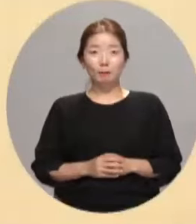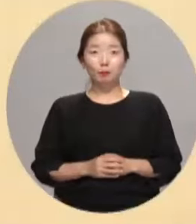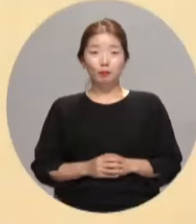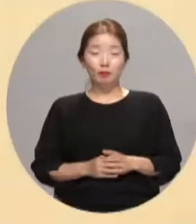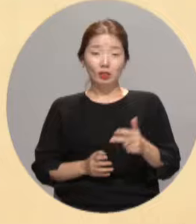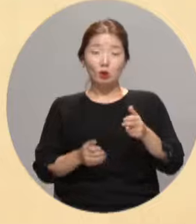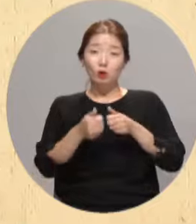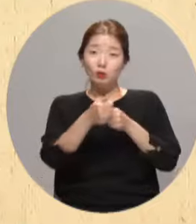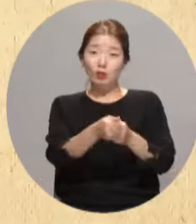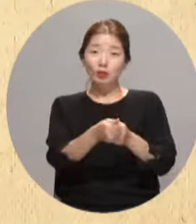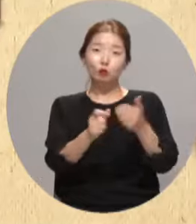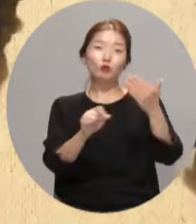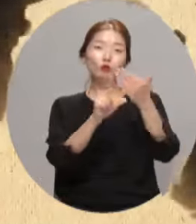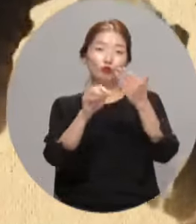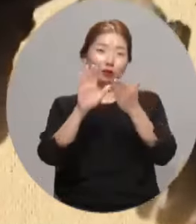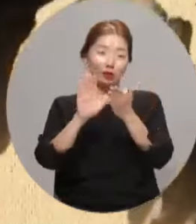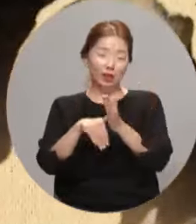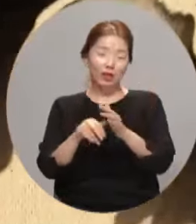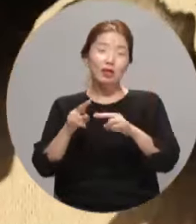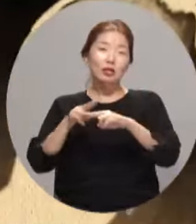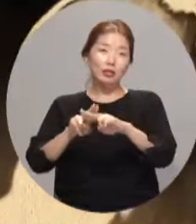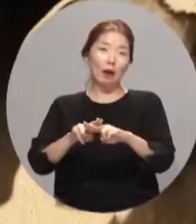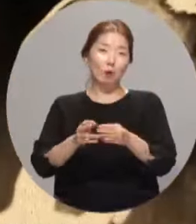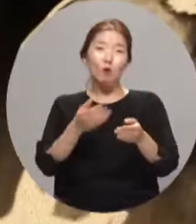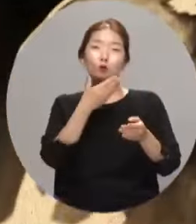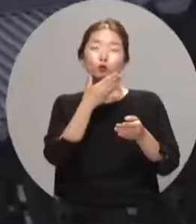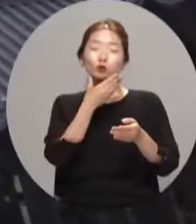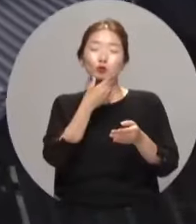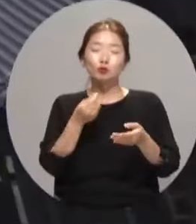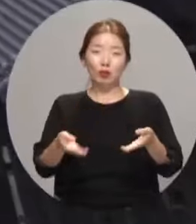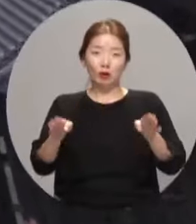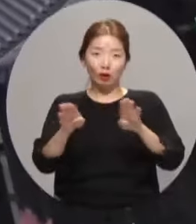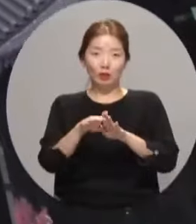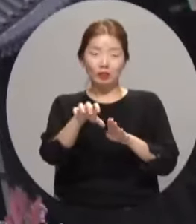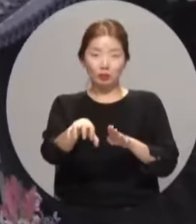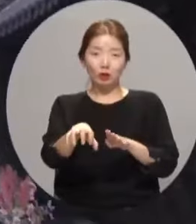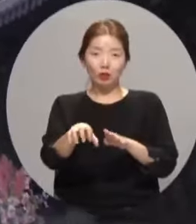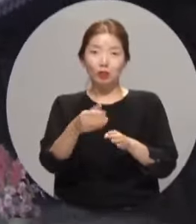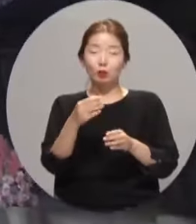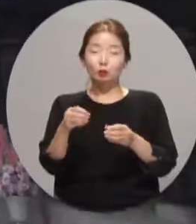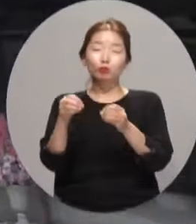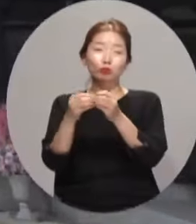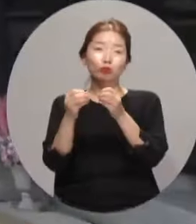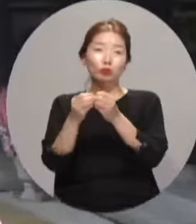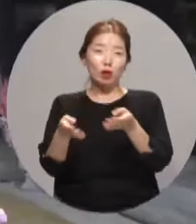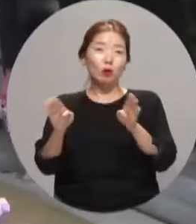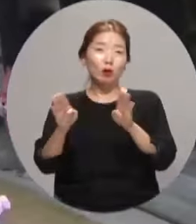당선작 시상식은 오는 9월 남원 혼뿔 문학관에서 진행됩니다. MBC 뉴스 정자영입니다.